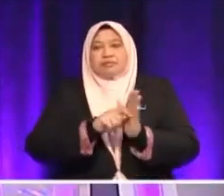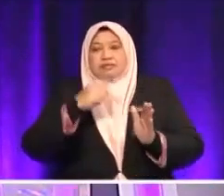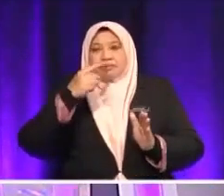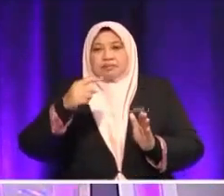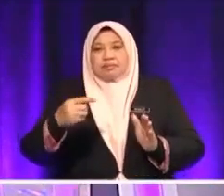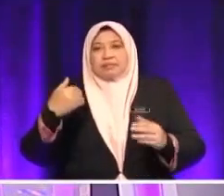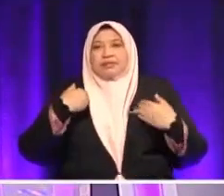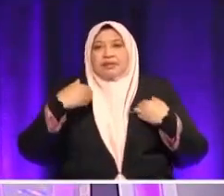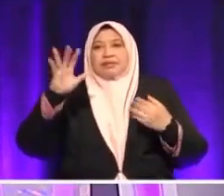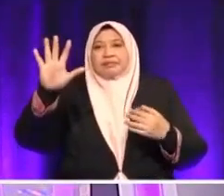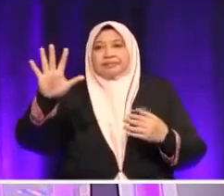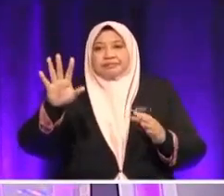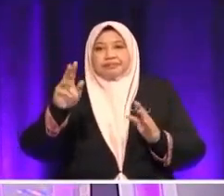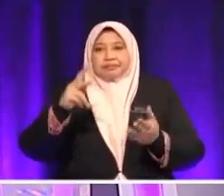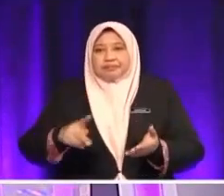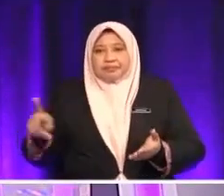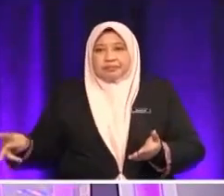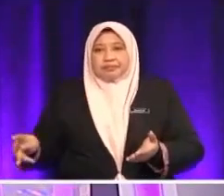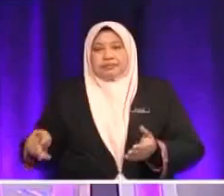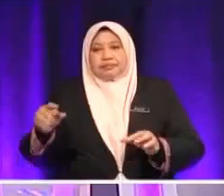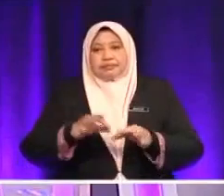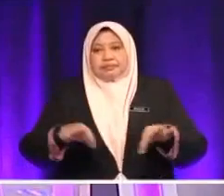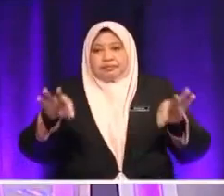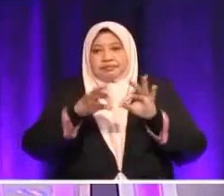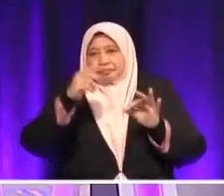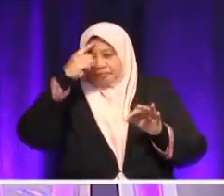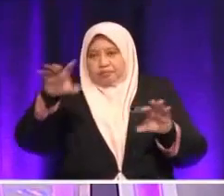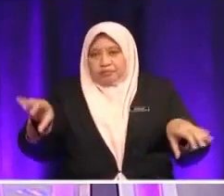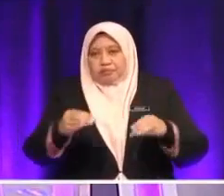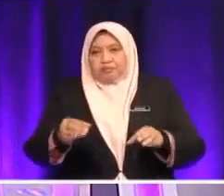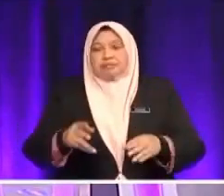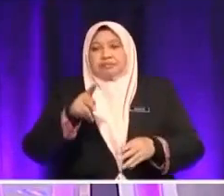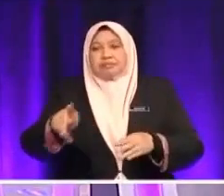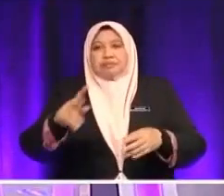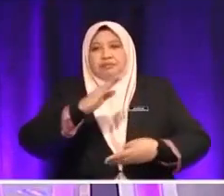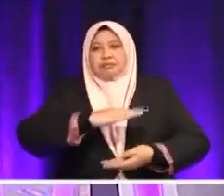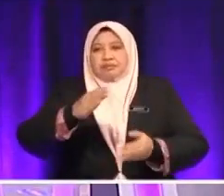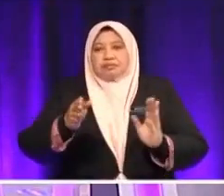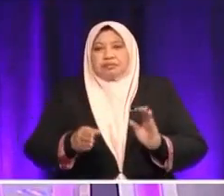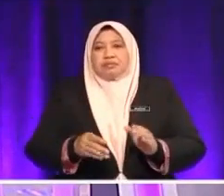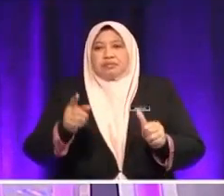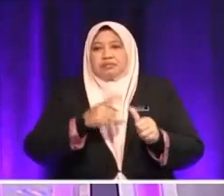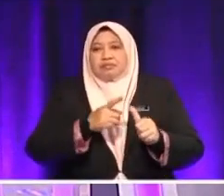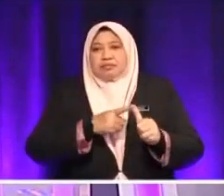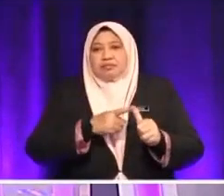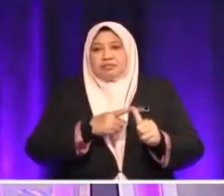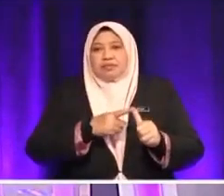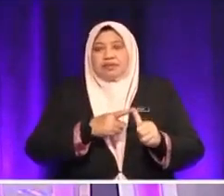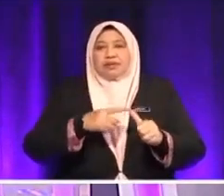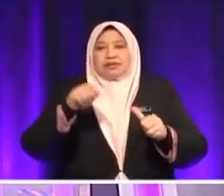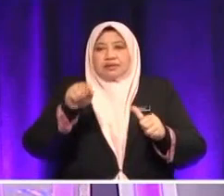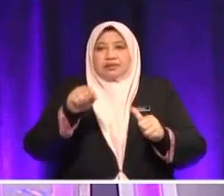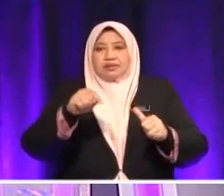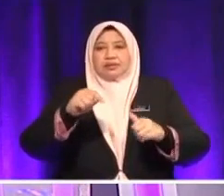penting yaitu titik minimum oke titik maksimum Oke kuartil pertama Q1